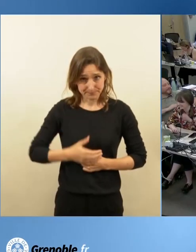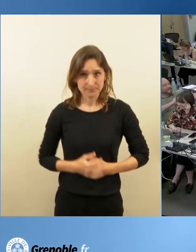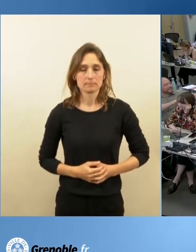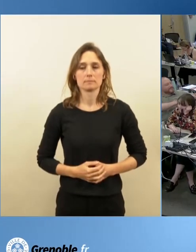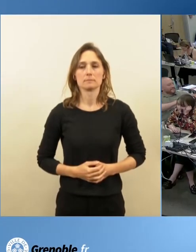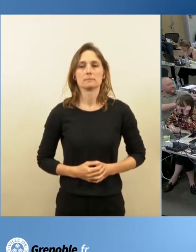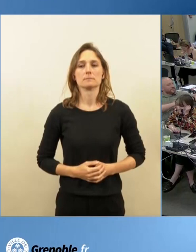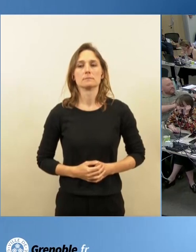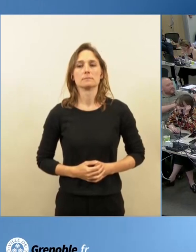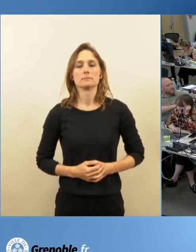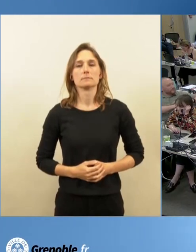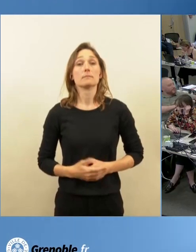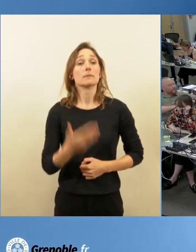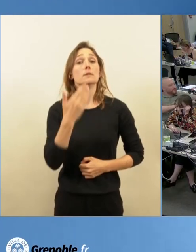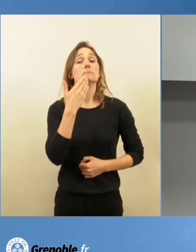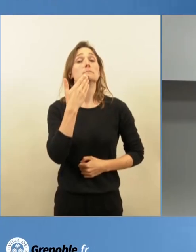merci beaucoup